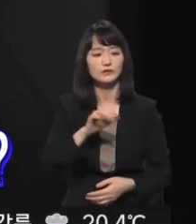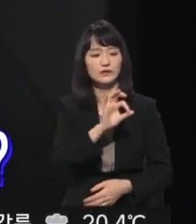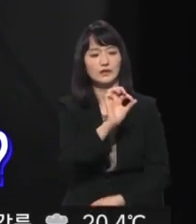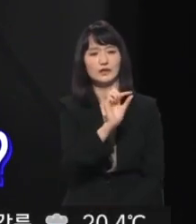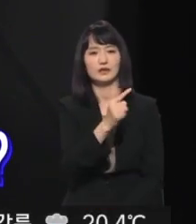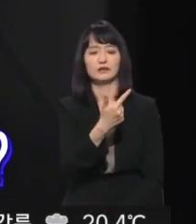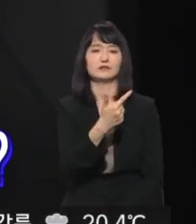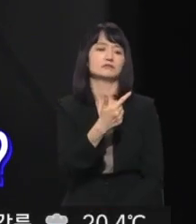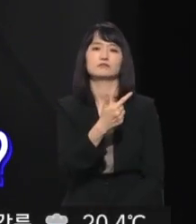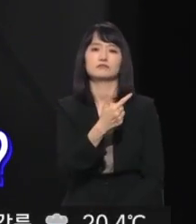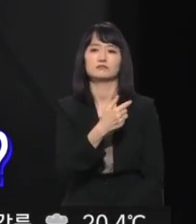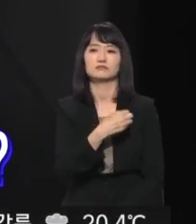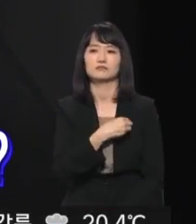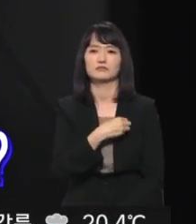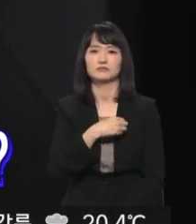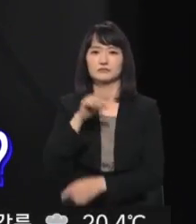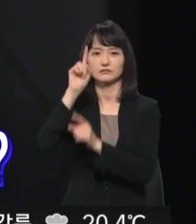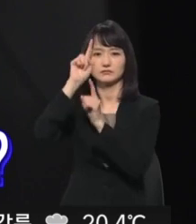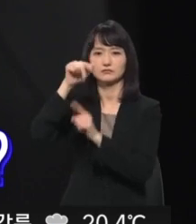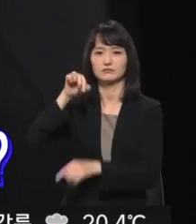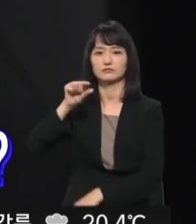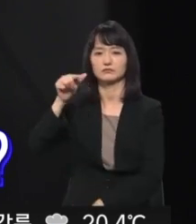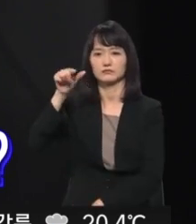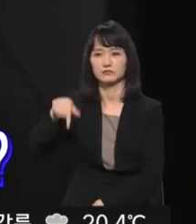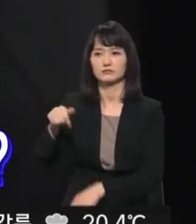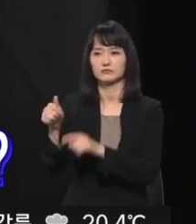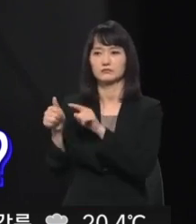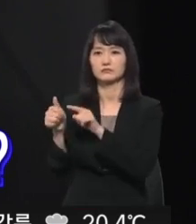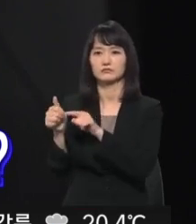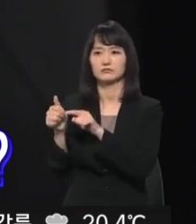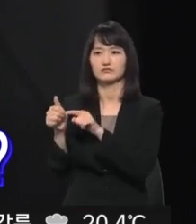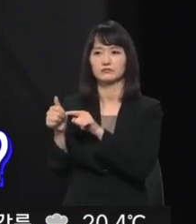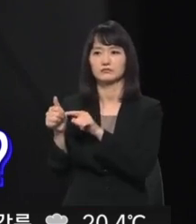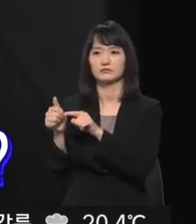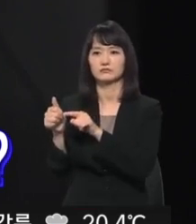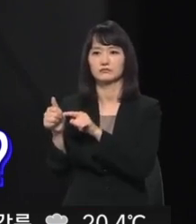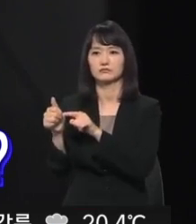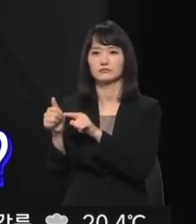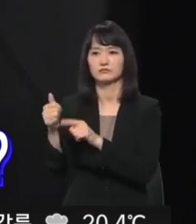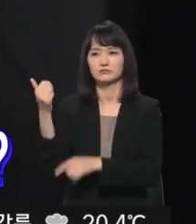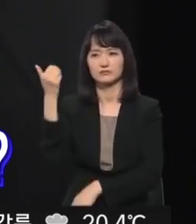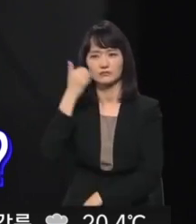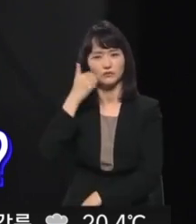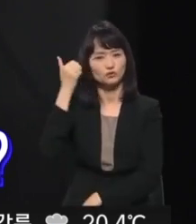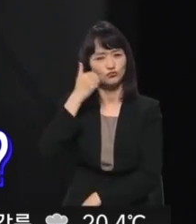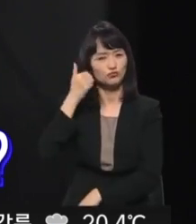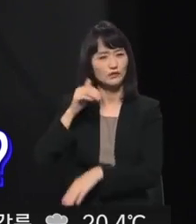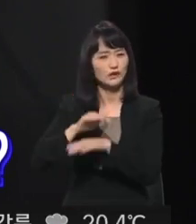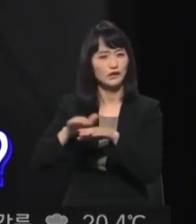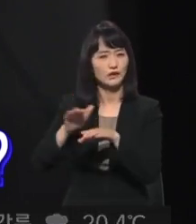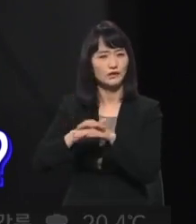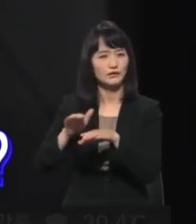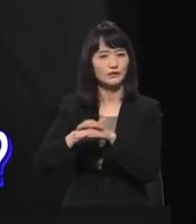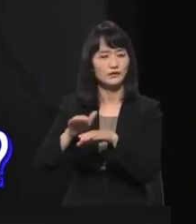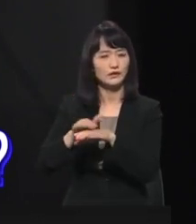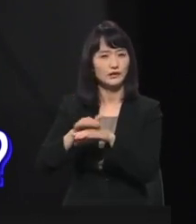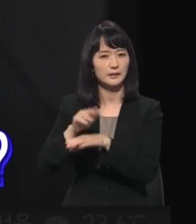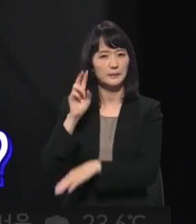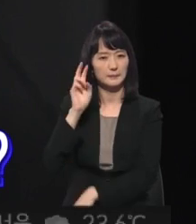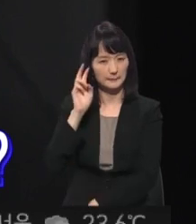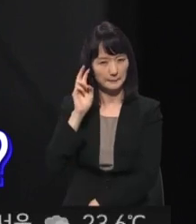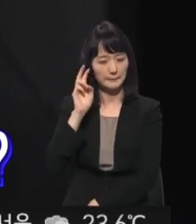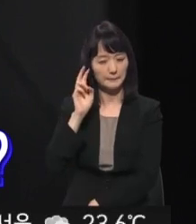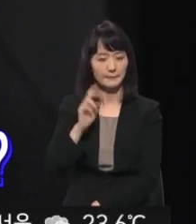대표는 지금 이준석은 이준석 대표는 아무튼 누군가 해결해 주지 않을까 라는 내심을 가지고 있고